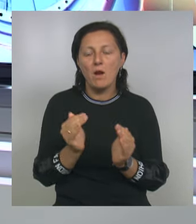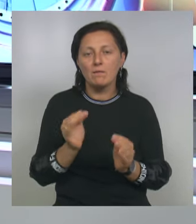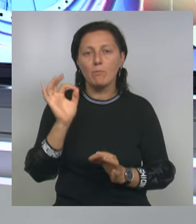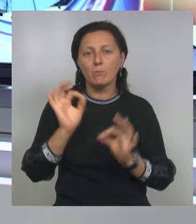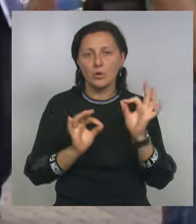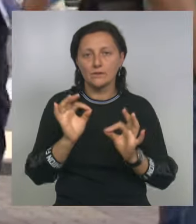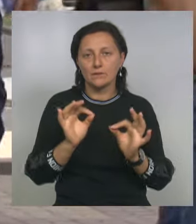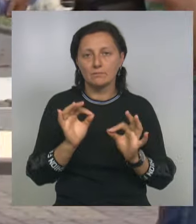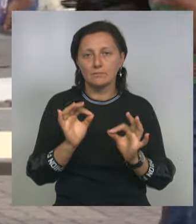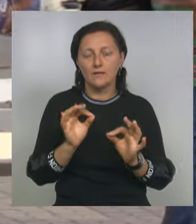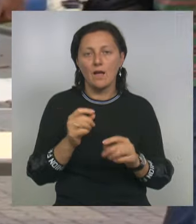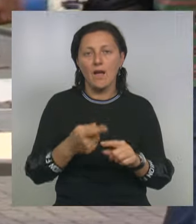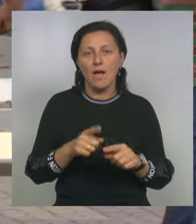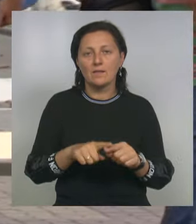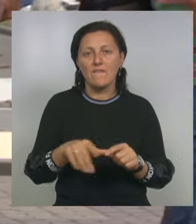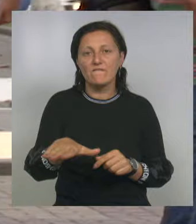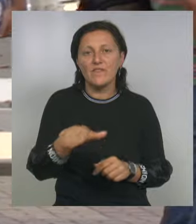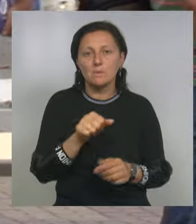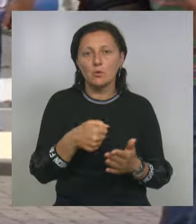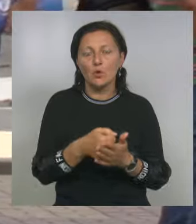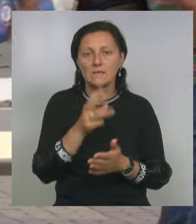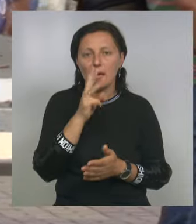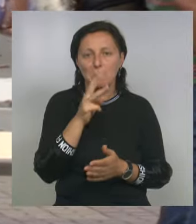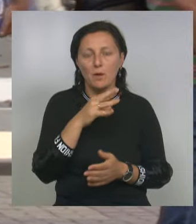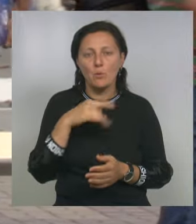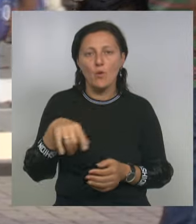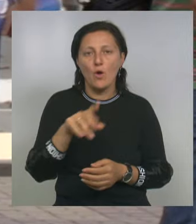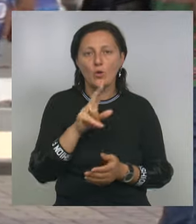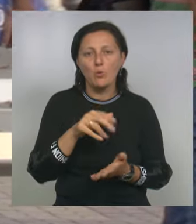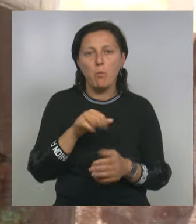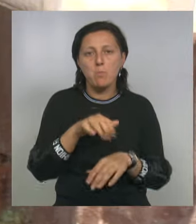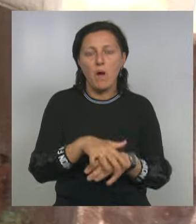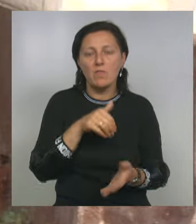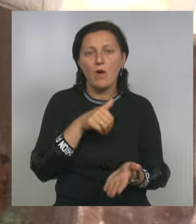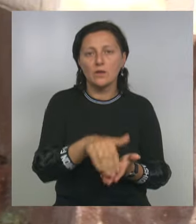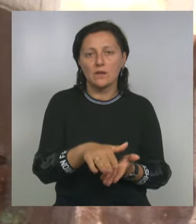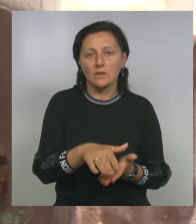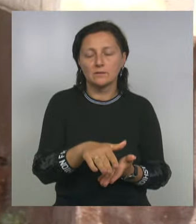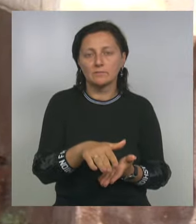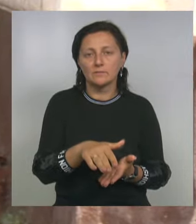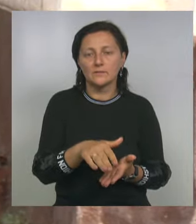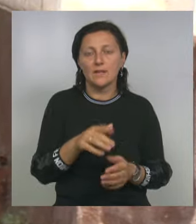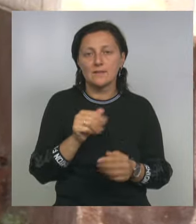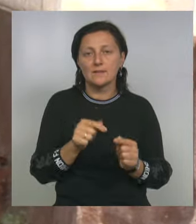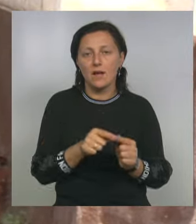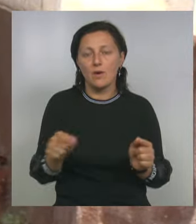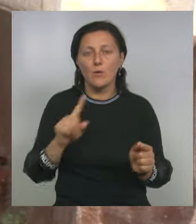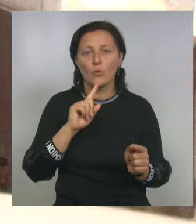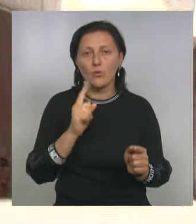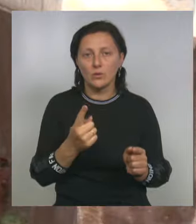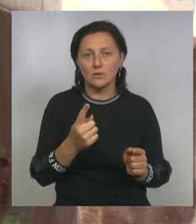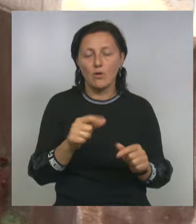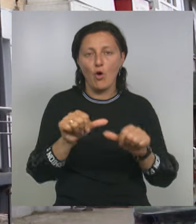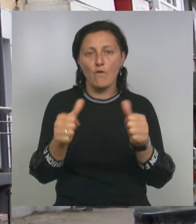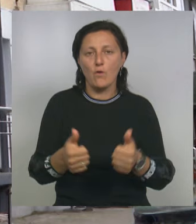микрофинансовые организации. Как правило, взаймы до зарплаты берут те, кому отказали банки из-за высокой долговой нагрузки. За минувший год жители региона